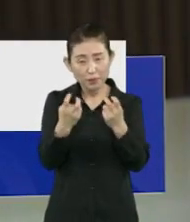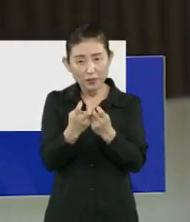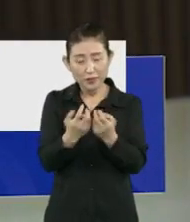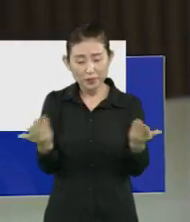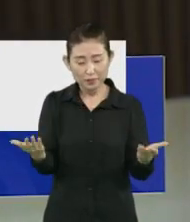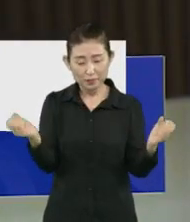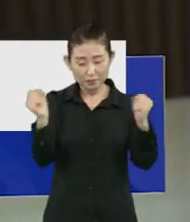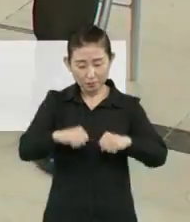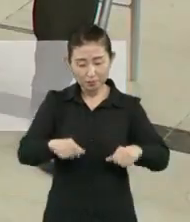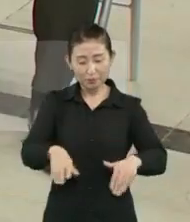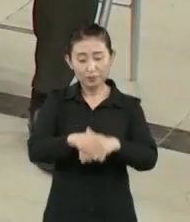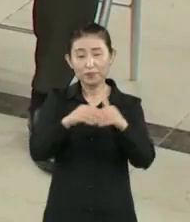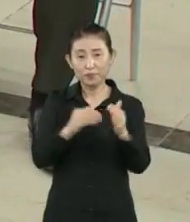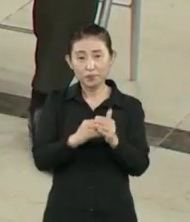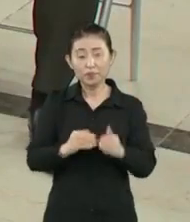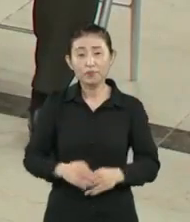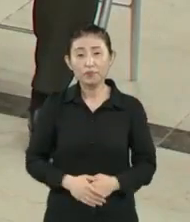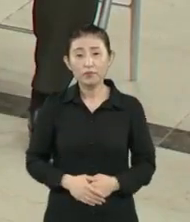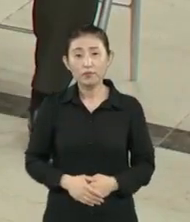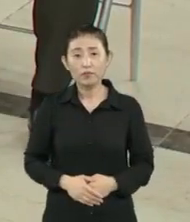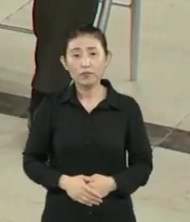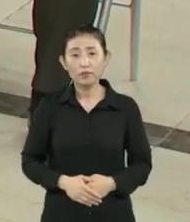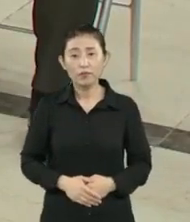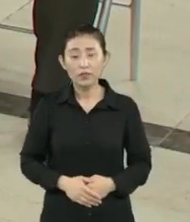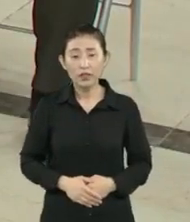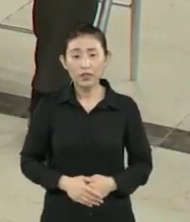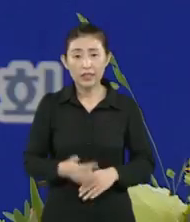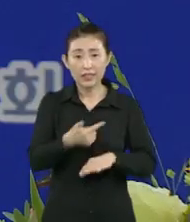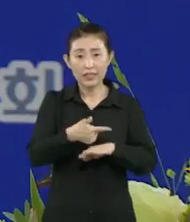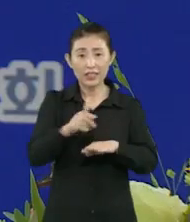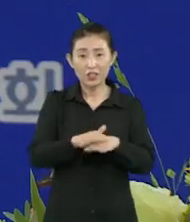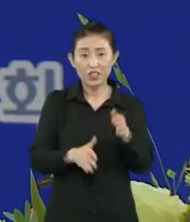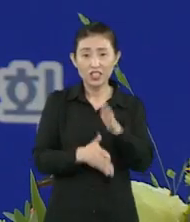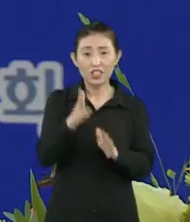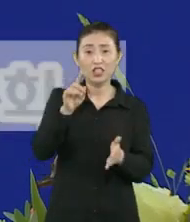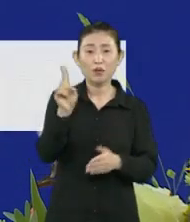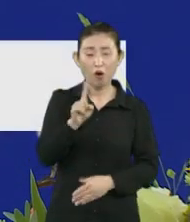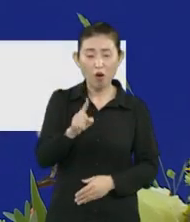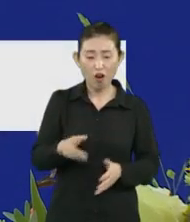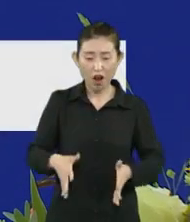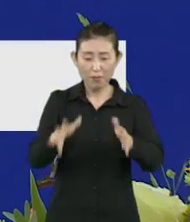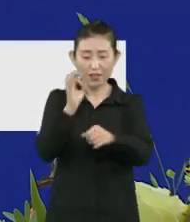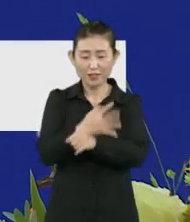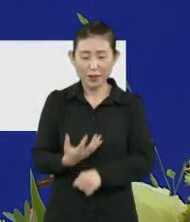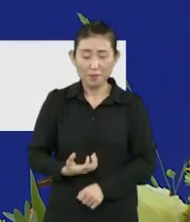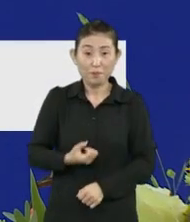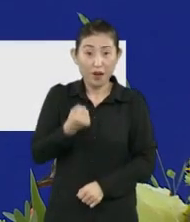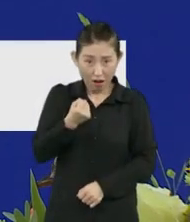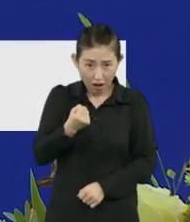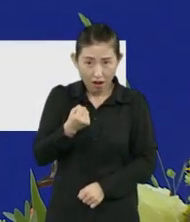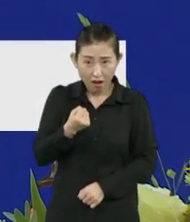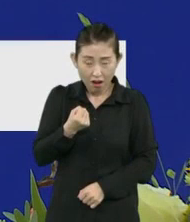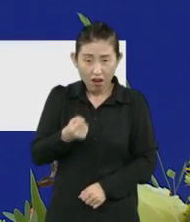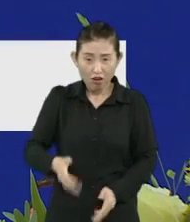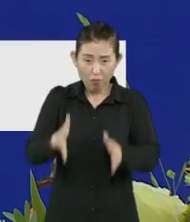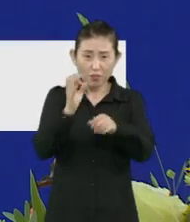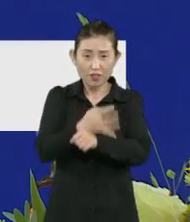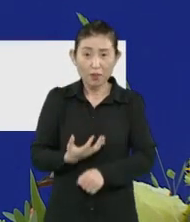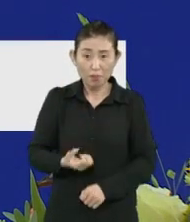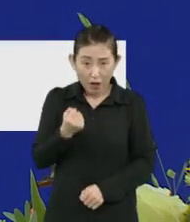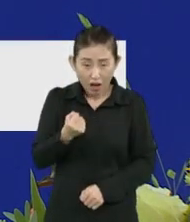업무협약을 체결했습니다 대전 씨가 이곳을 직접 매입해서 앞으로